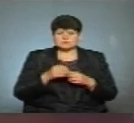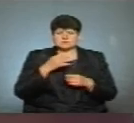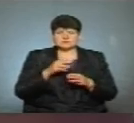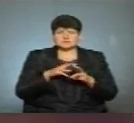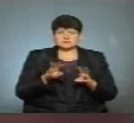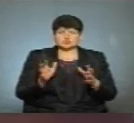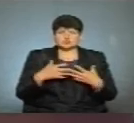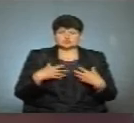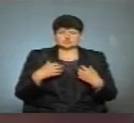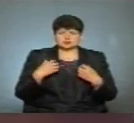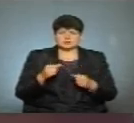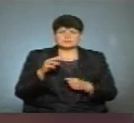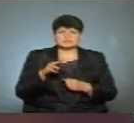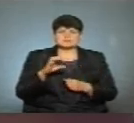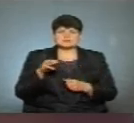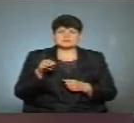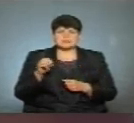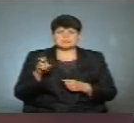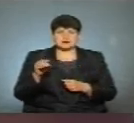здоров'я Максим Степанов, на сьогодні в нас